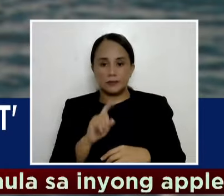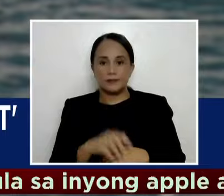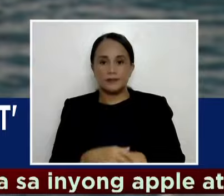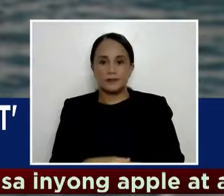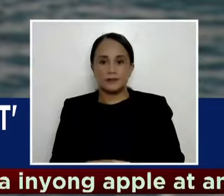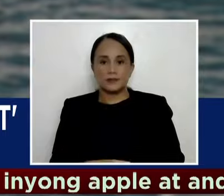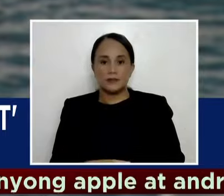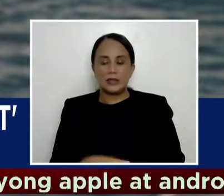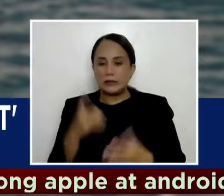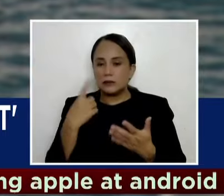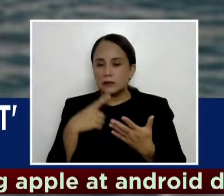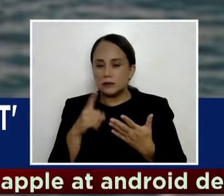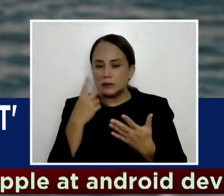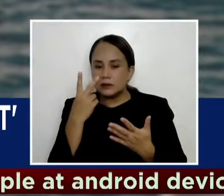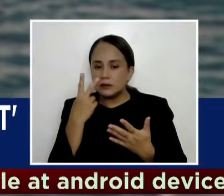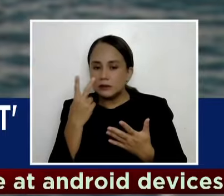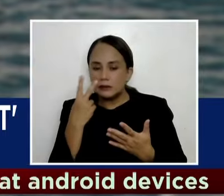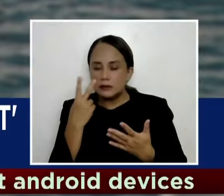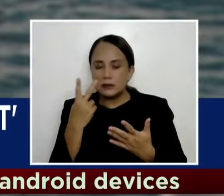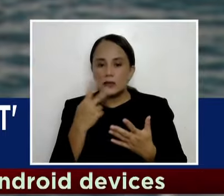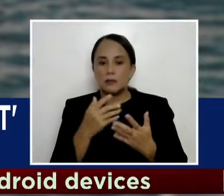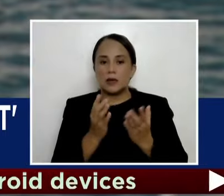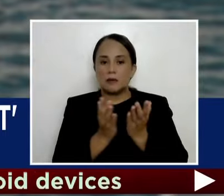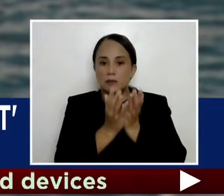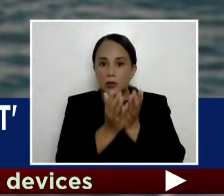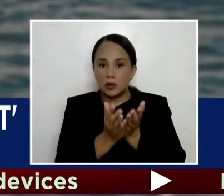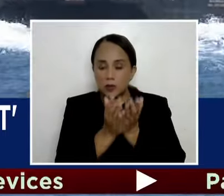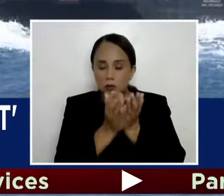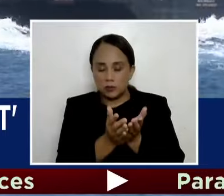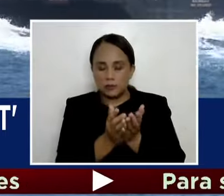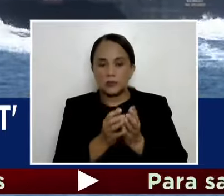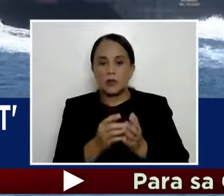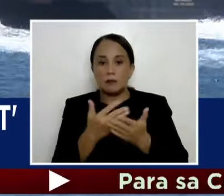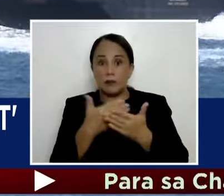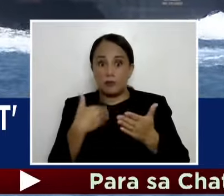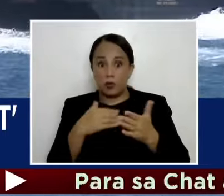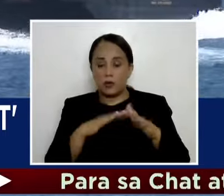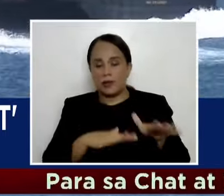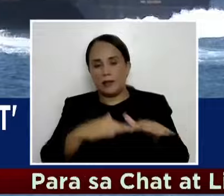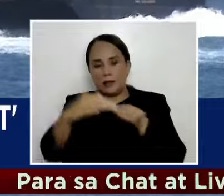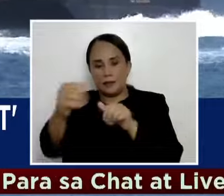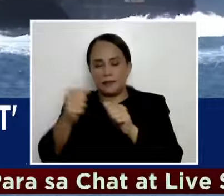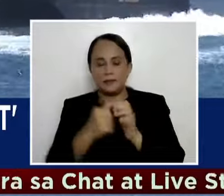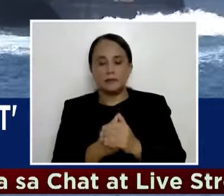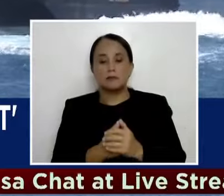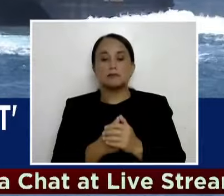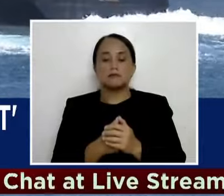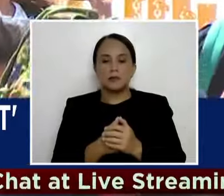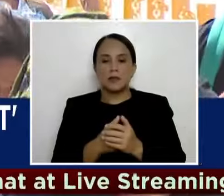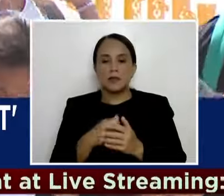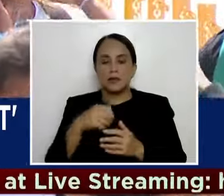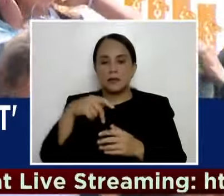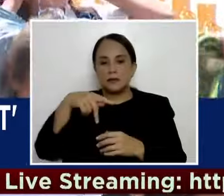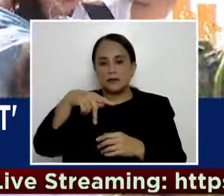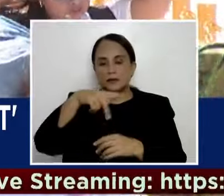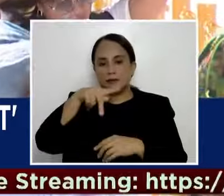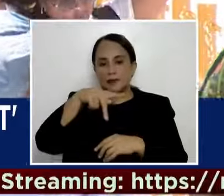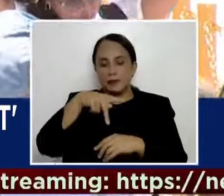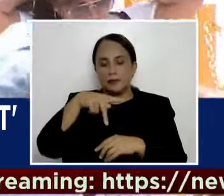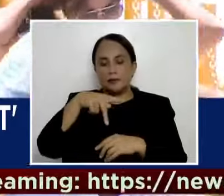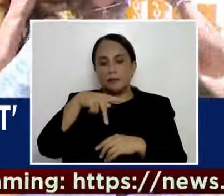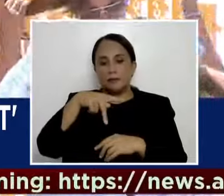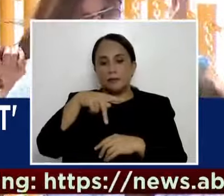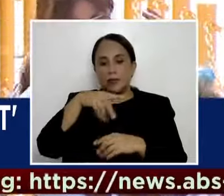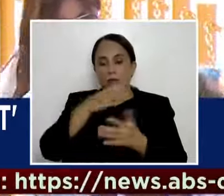Makita nila yung mga barko o yung mga sakyan dagat bago umalis. Pinaghahandaan na rin ng Philippine Ports Authority ang inaasahang